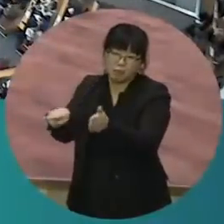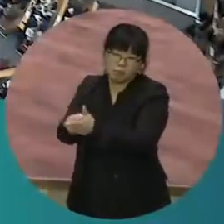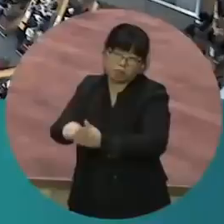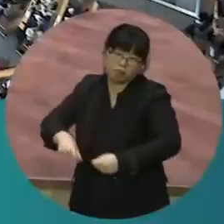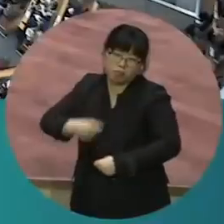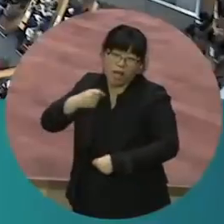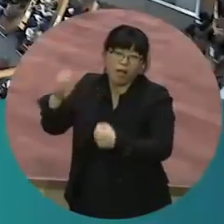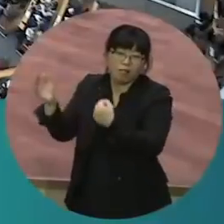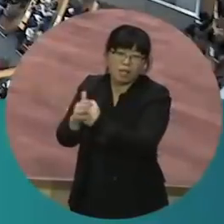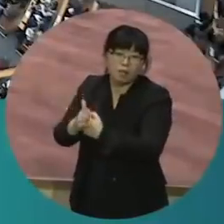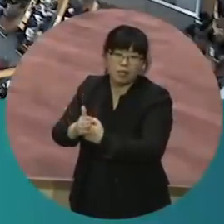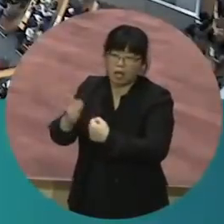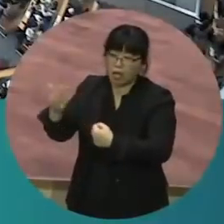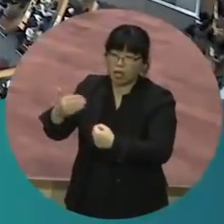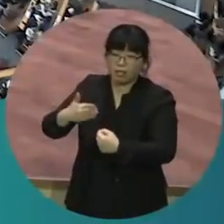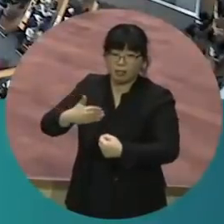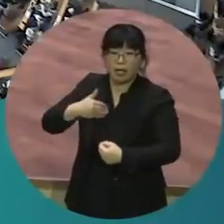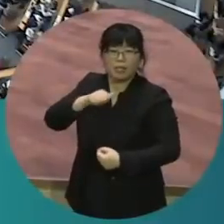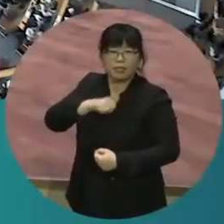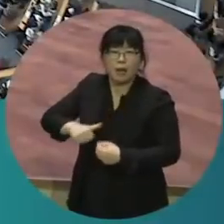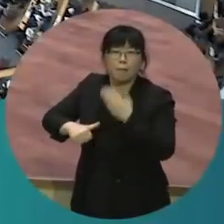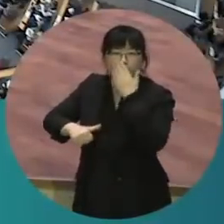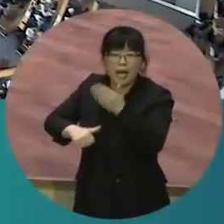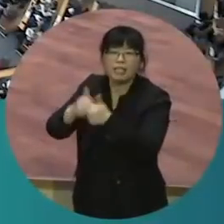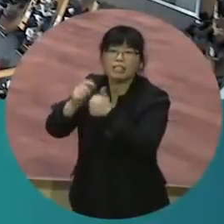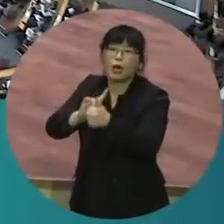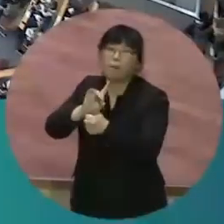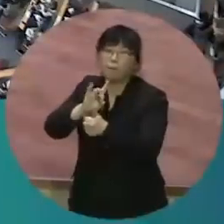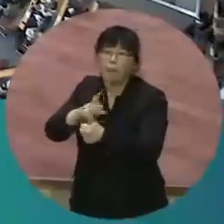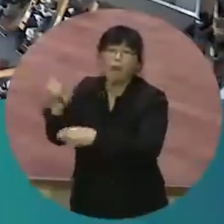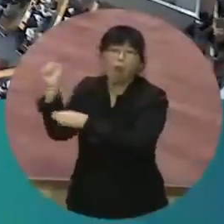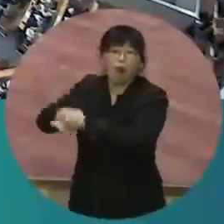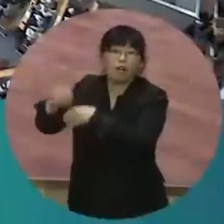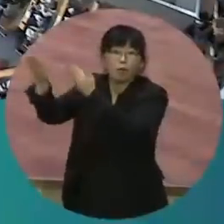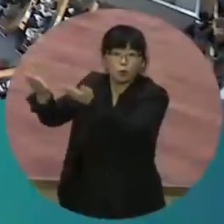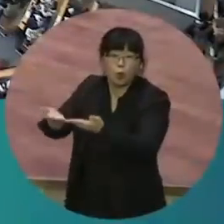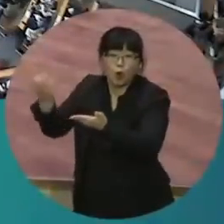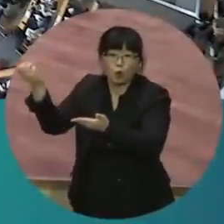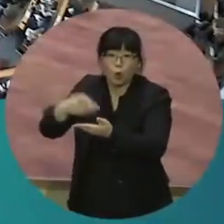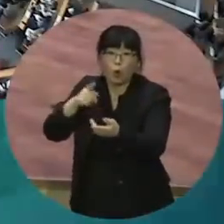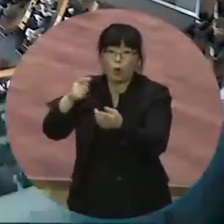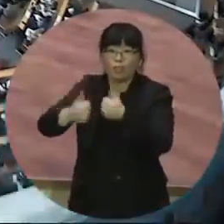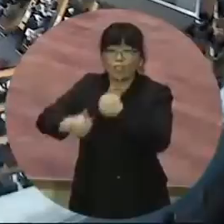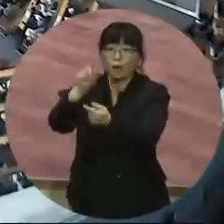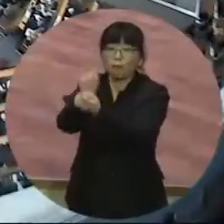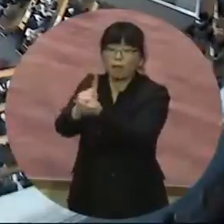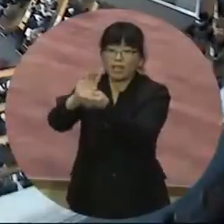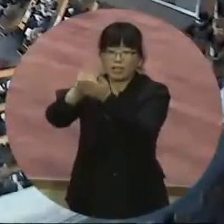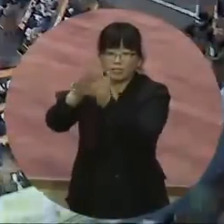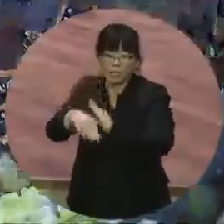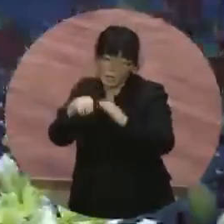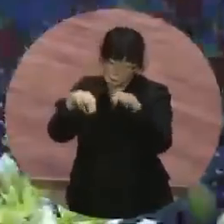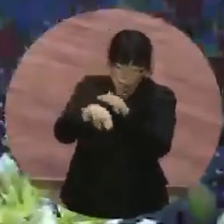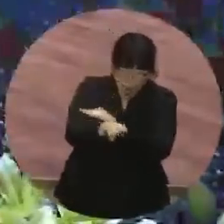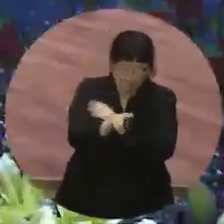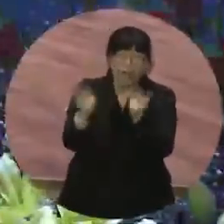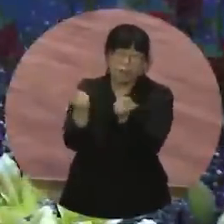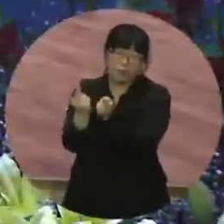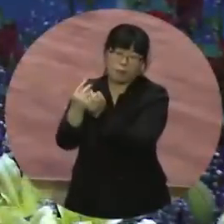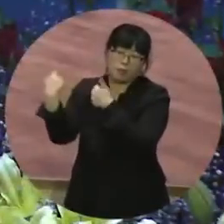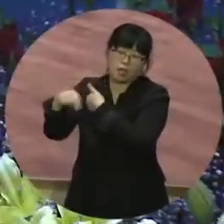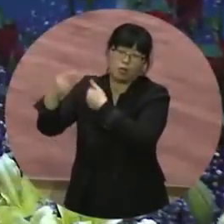아니하시고 시험 당할 점에 또한 피할길을 내사 너희로 능히 감당하게 하시느니라. 자, 여러분에게 주는